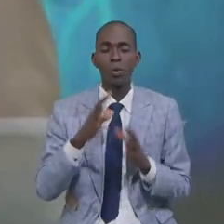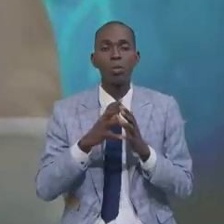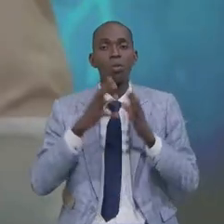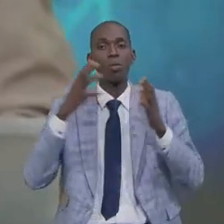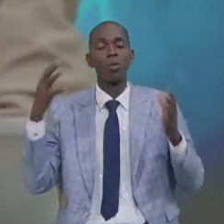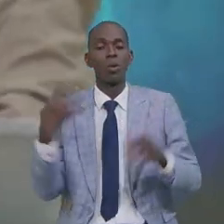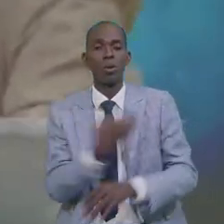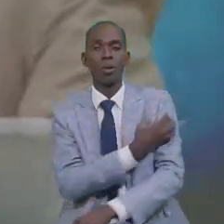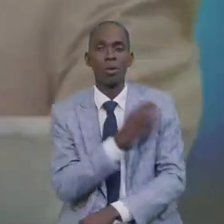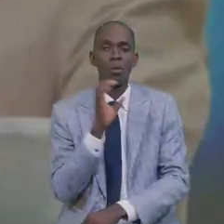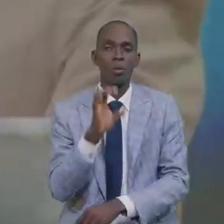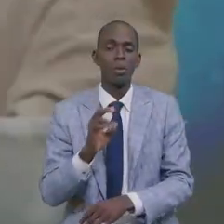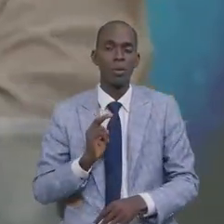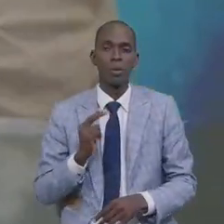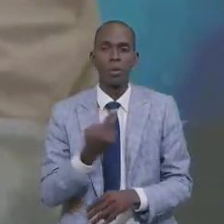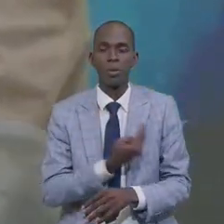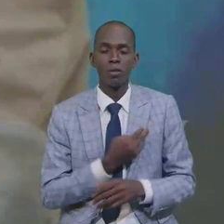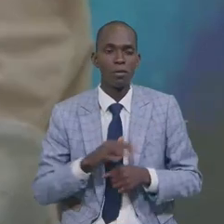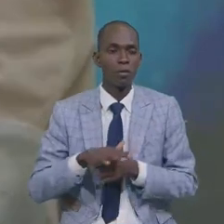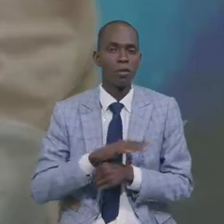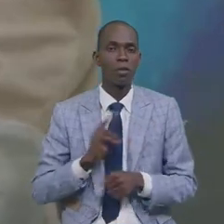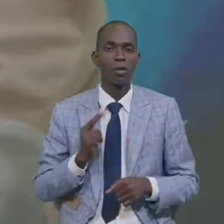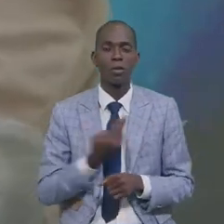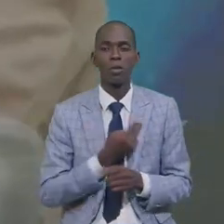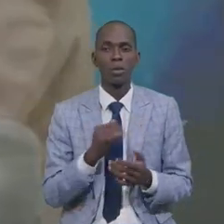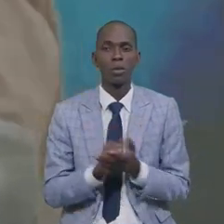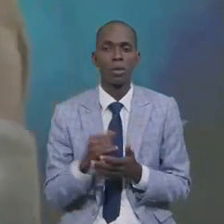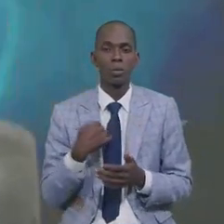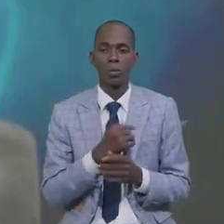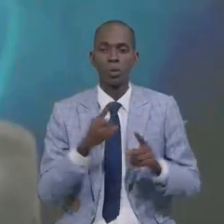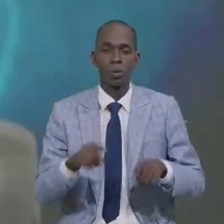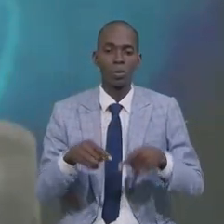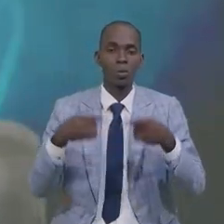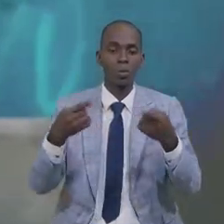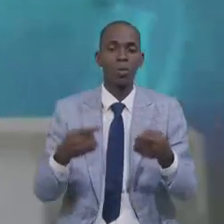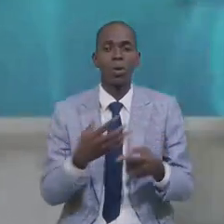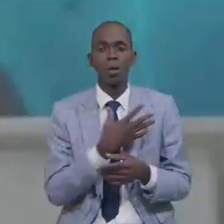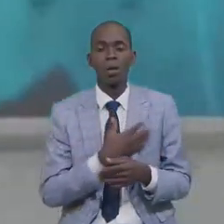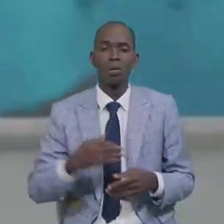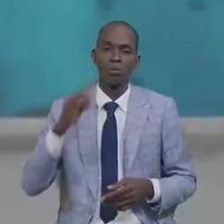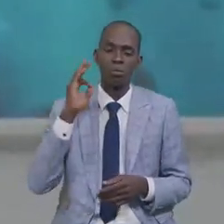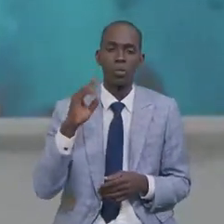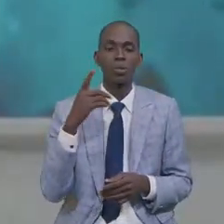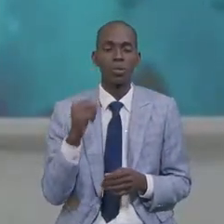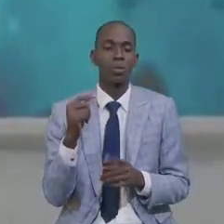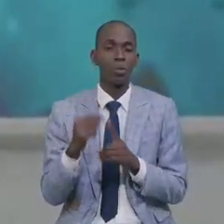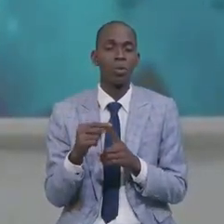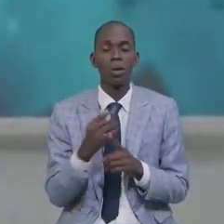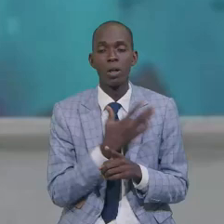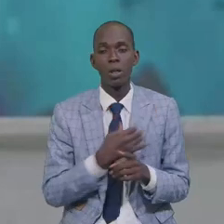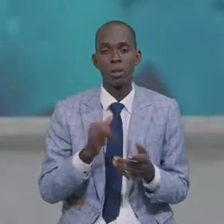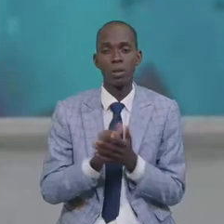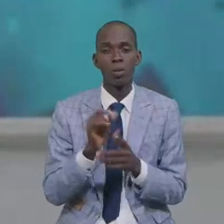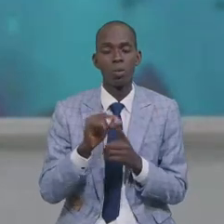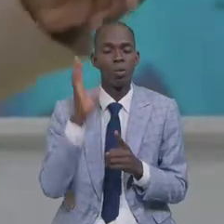nous revêtir tellement de puissance, d'énergie et nous équiper pour que nous puissions aller prêcher la parole. Et elle aura